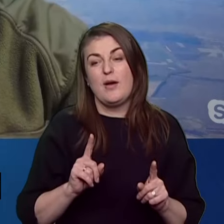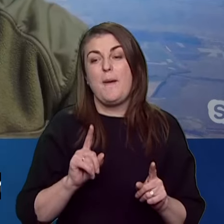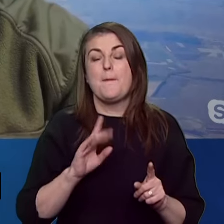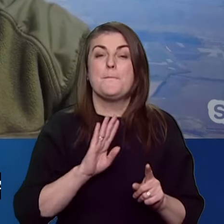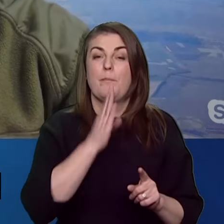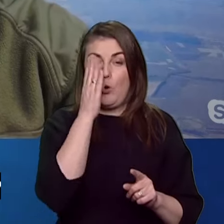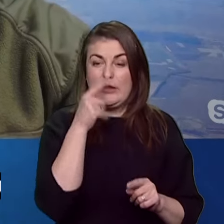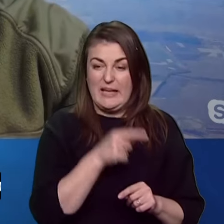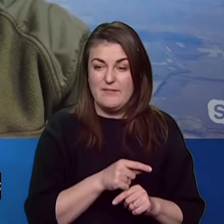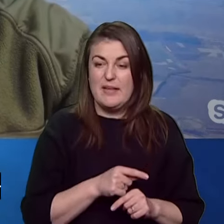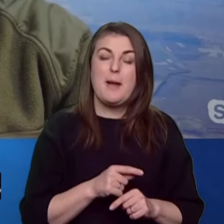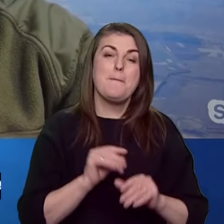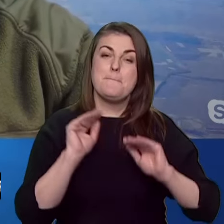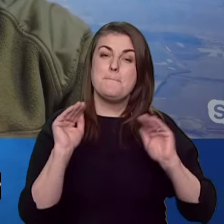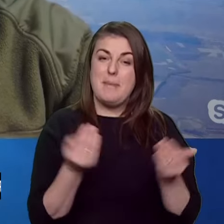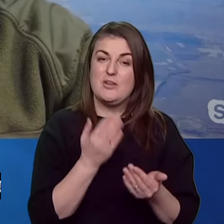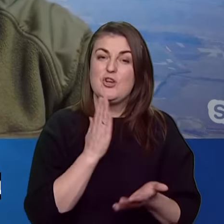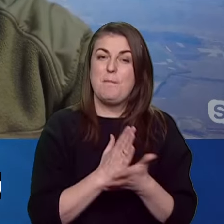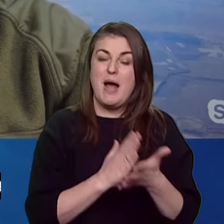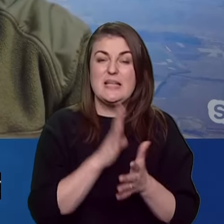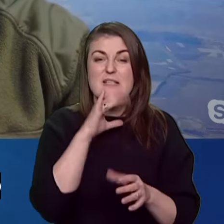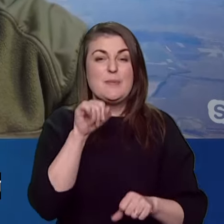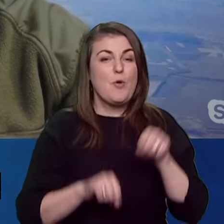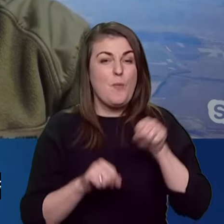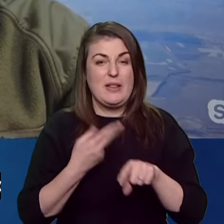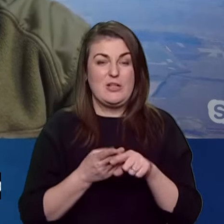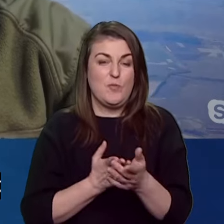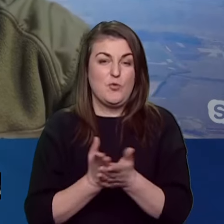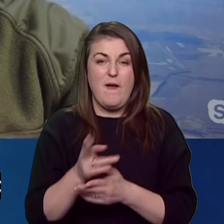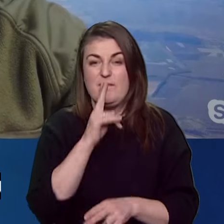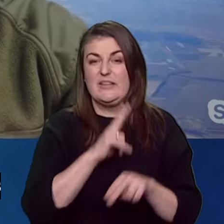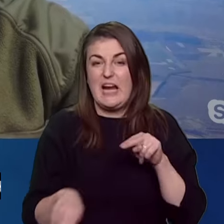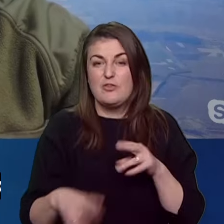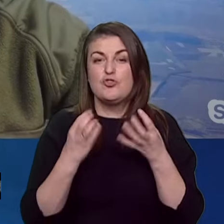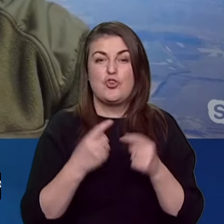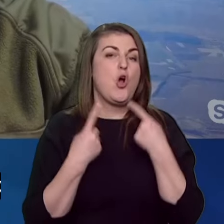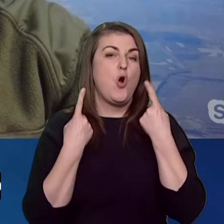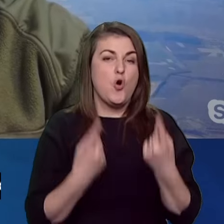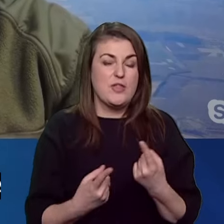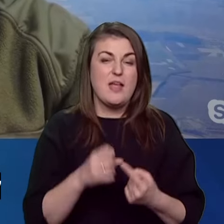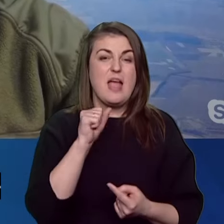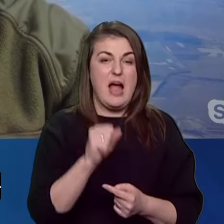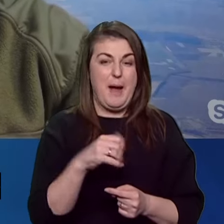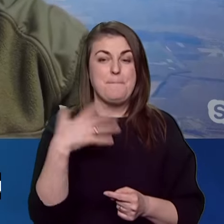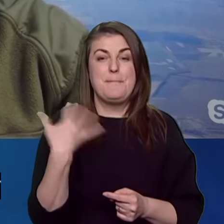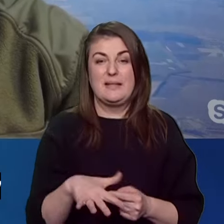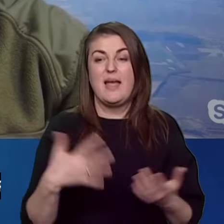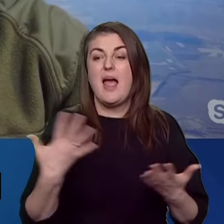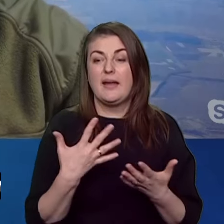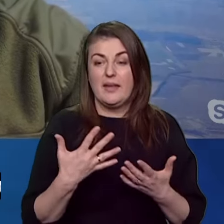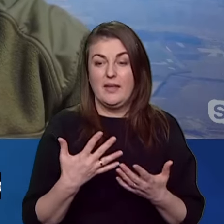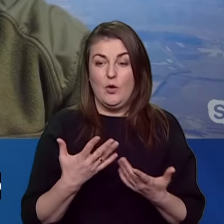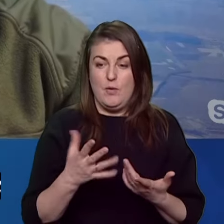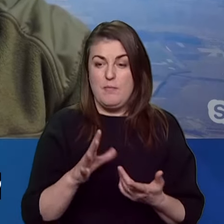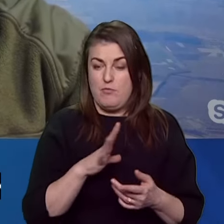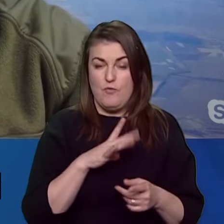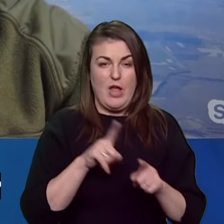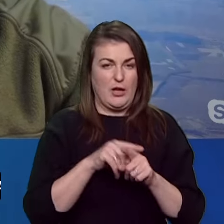противник менше матиме спроможностей на цьому напрямку, втративши ще один А-50, який, до речі,